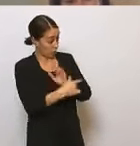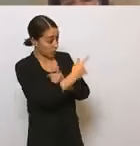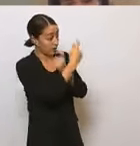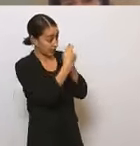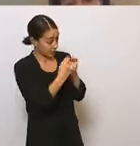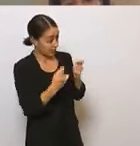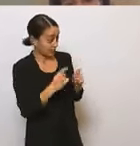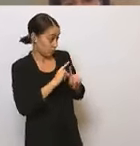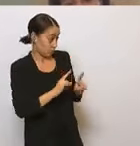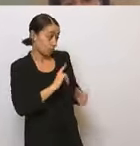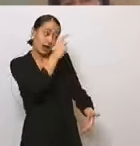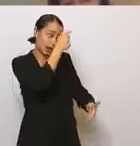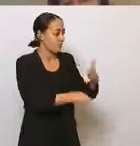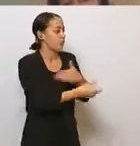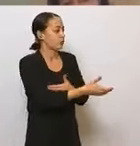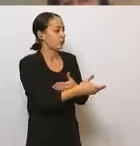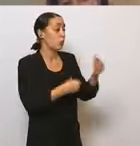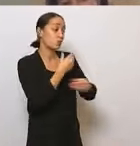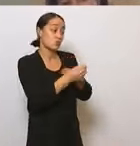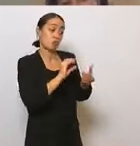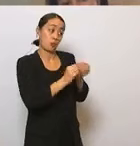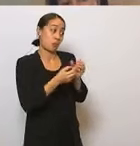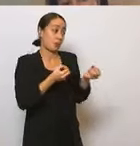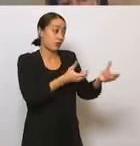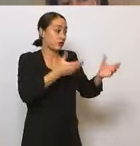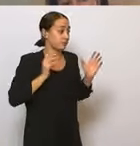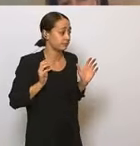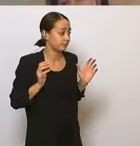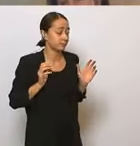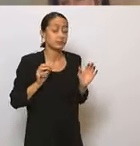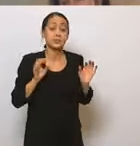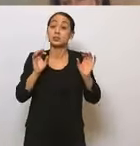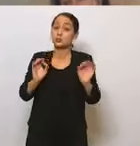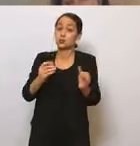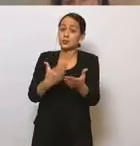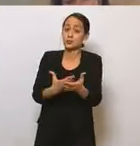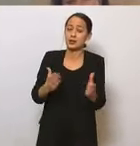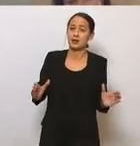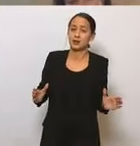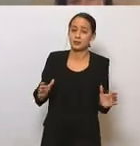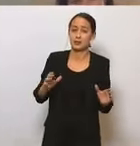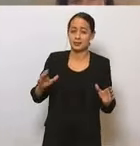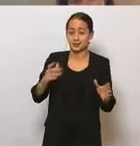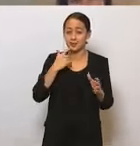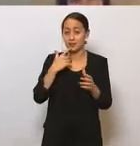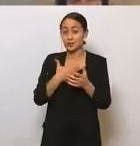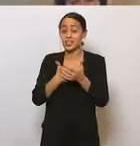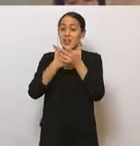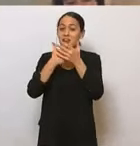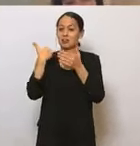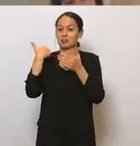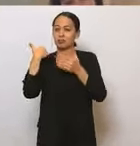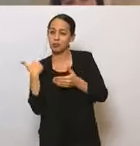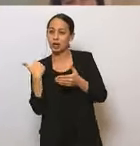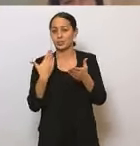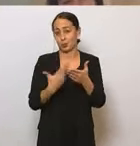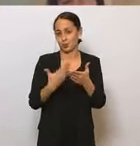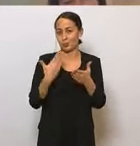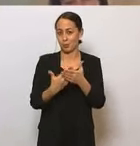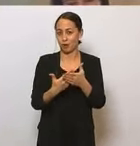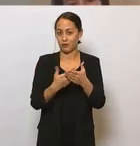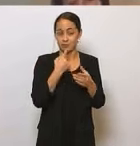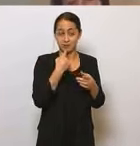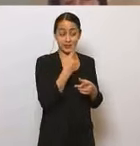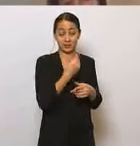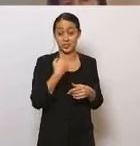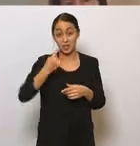une amende ou vous avez un problème. Donc, ça tourne complètement la charge de la preuve. Si les grandes entreprises ne